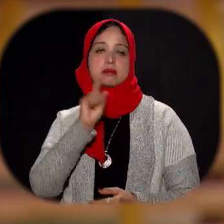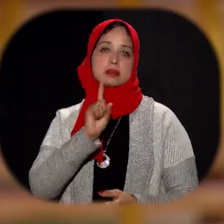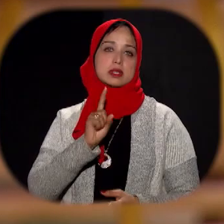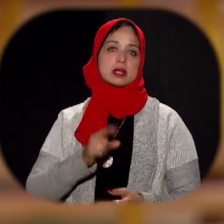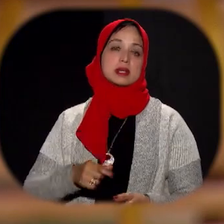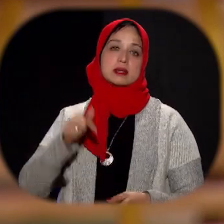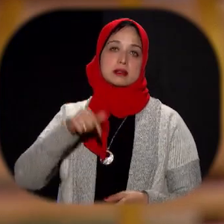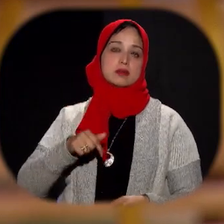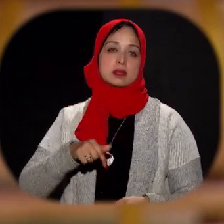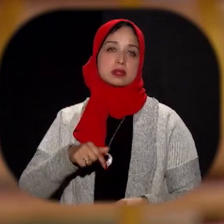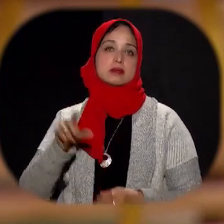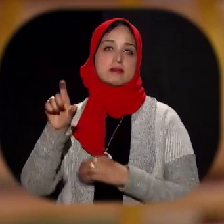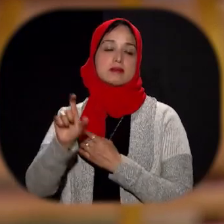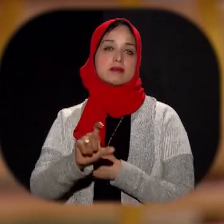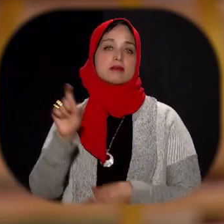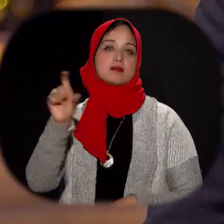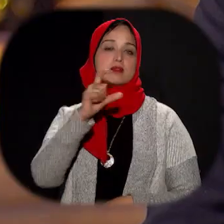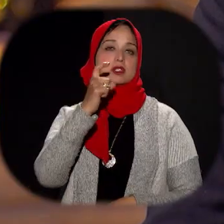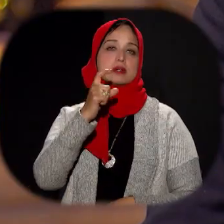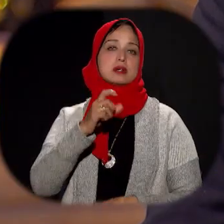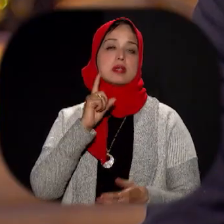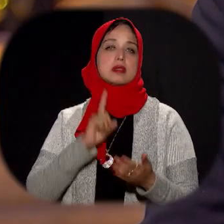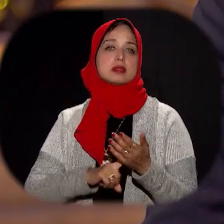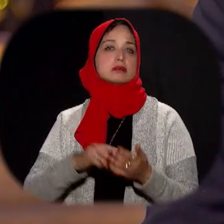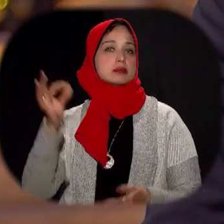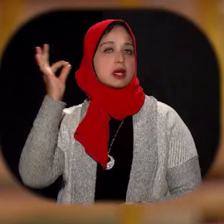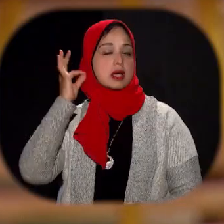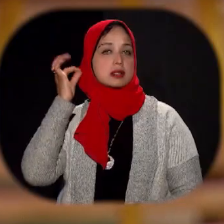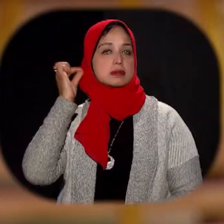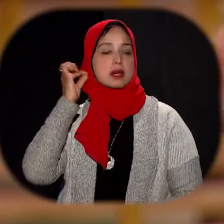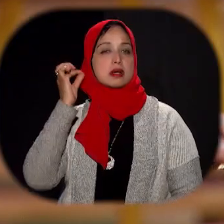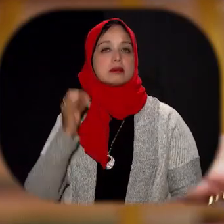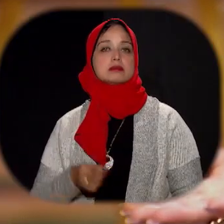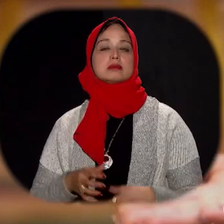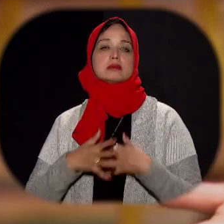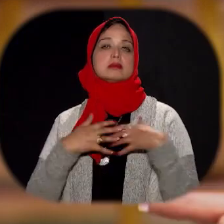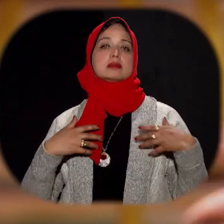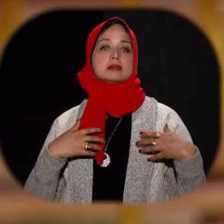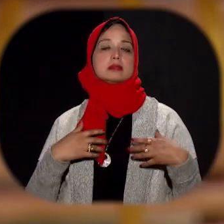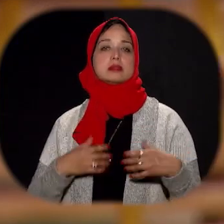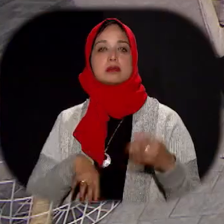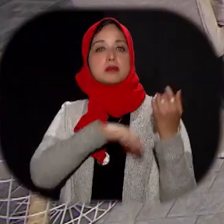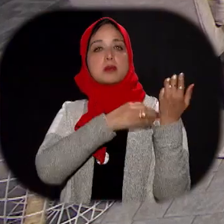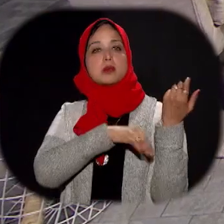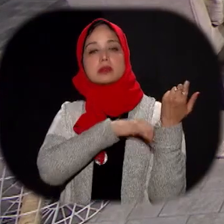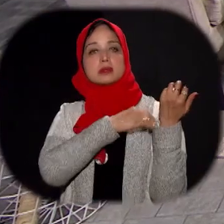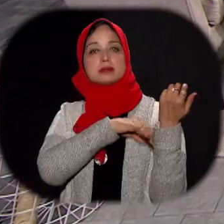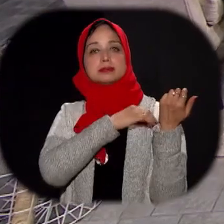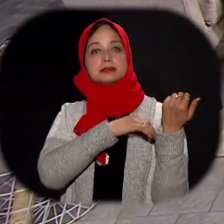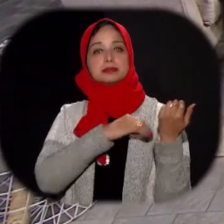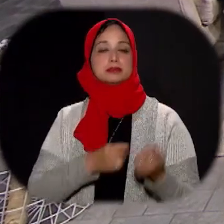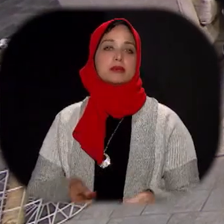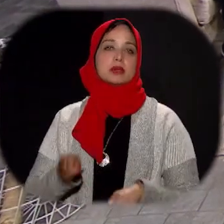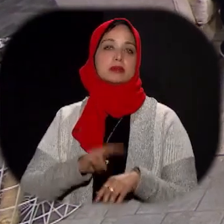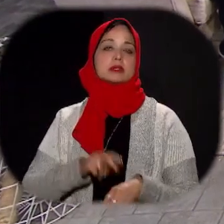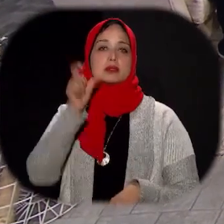اقراهم في الشهر او في السنه زي بسبب ان انا ممكن اقعد اسمع واستمتع وبعدين موضوع المؤثرات الصوتيه والمزيكا وانه يبقى في